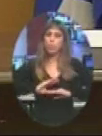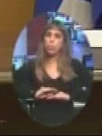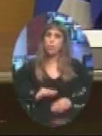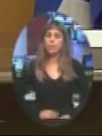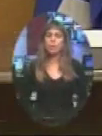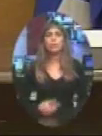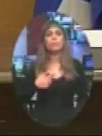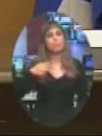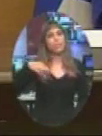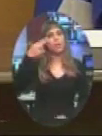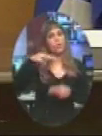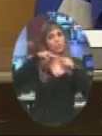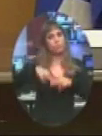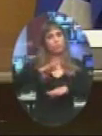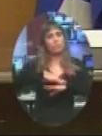להיות איתכם עוד הרבה זמן.